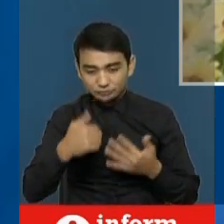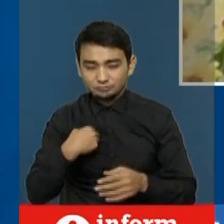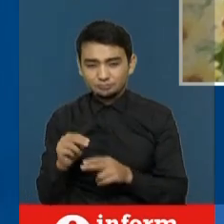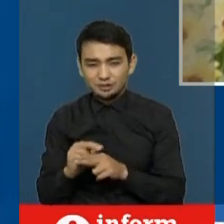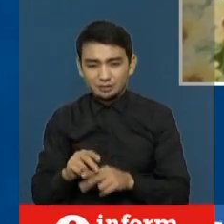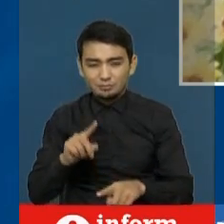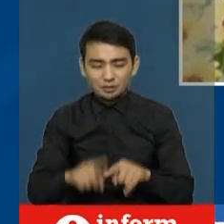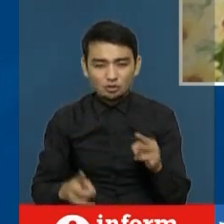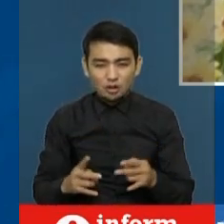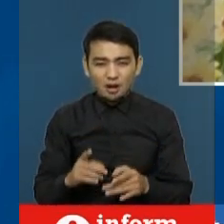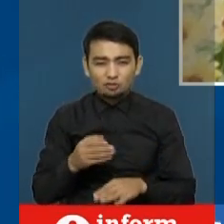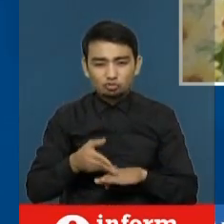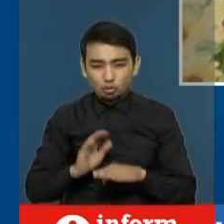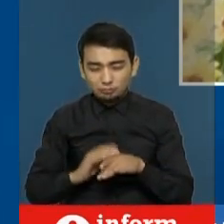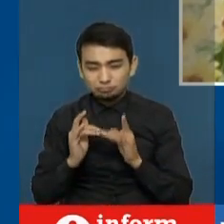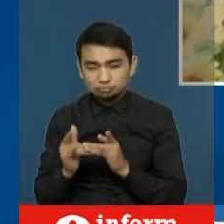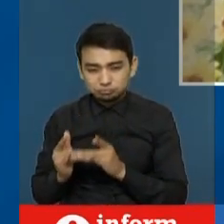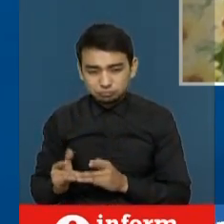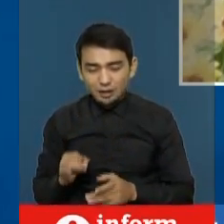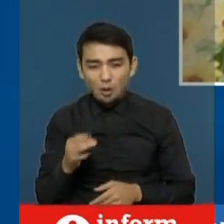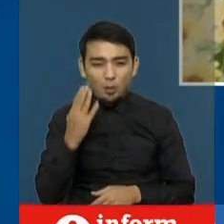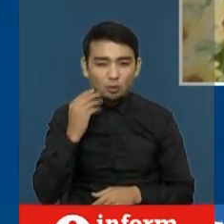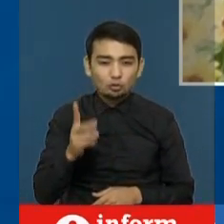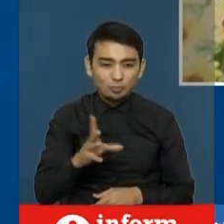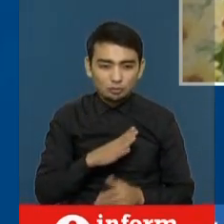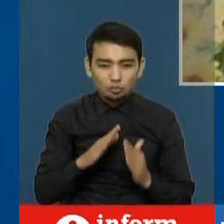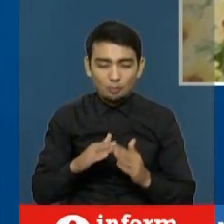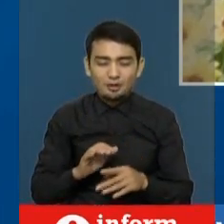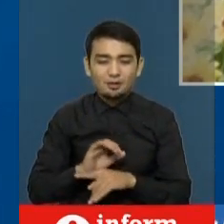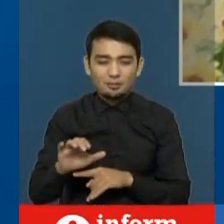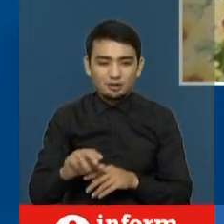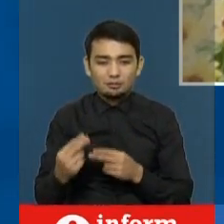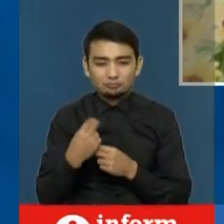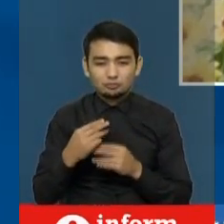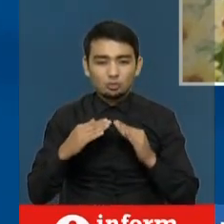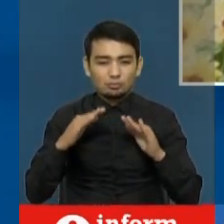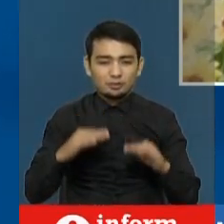науқастарды ауруханаға жатқызып, ал ауруы жеңіл түрде өтіп жатқандарды үйіне қайтарып оқшаулау қажет.